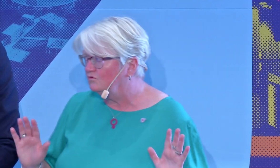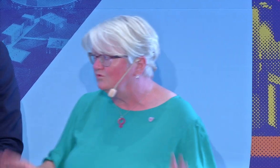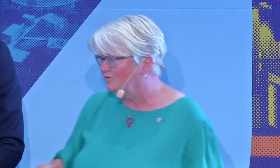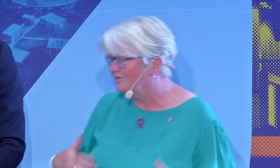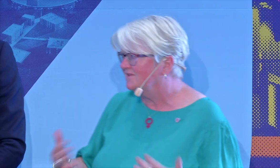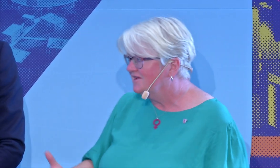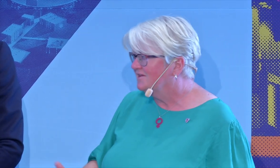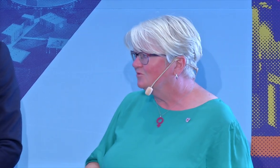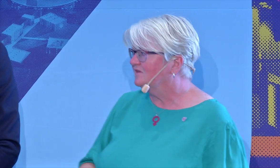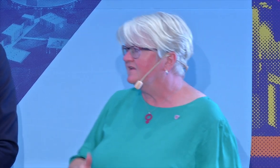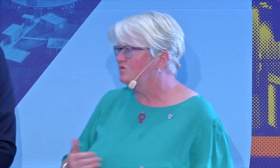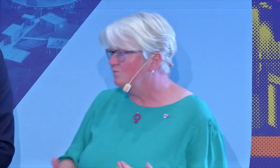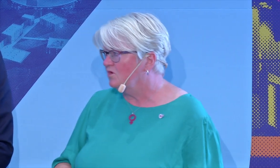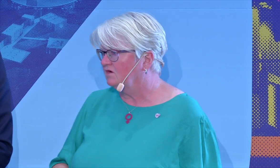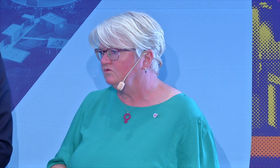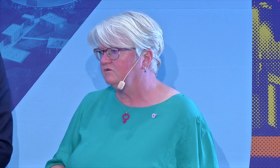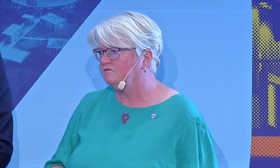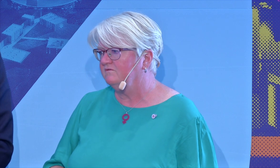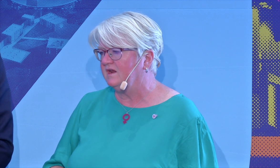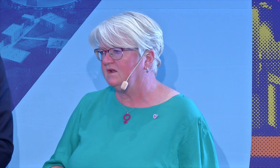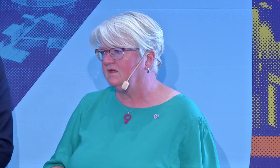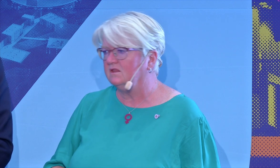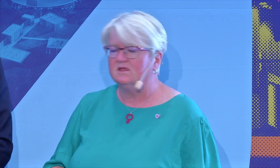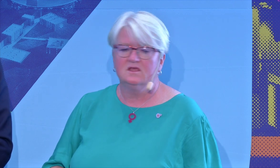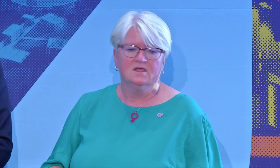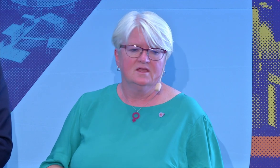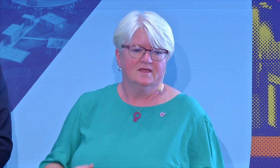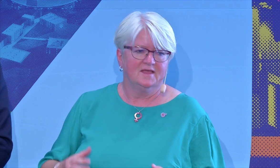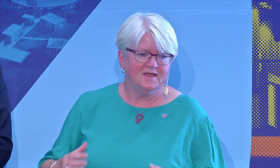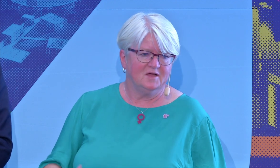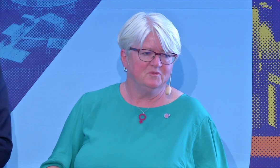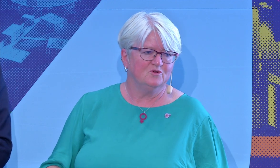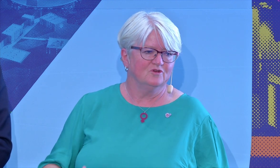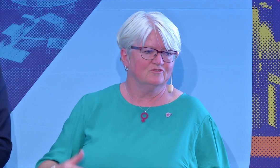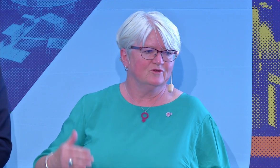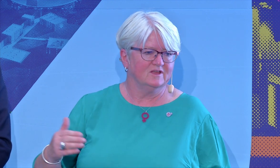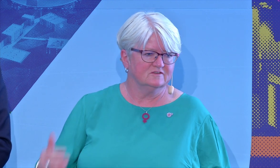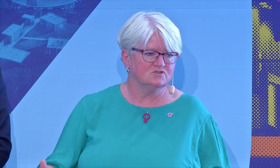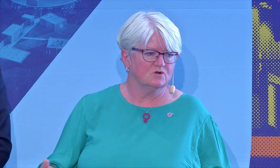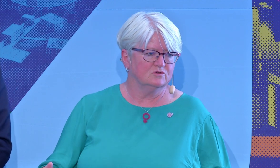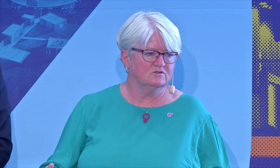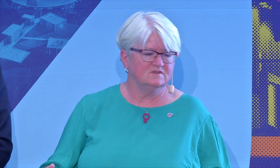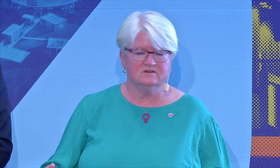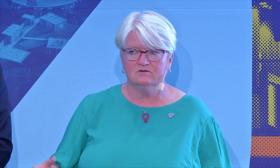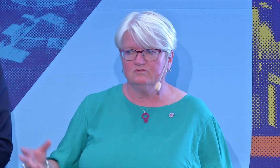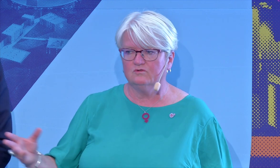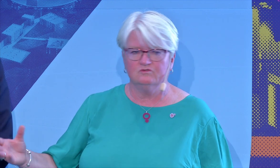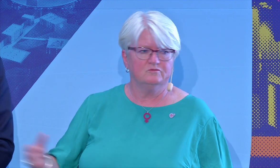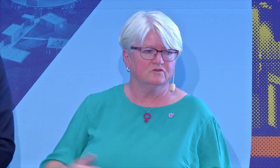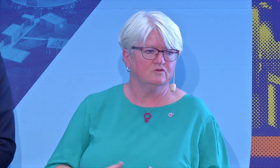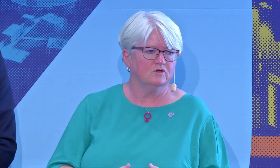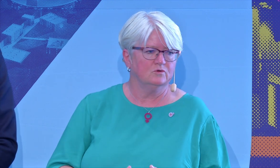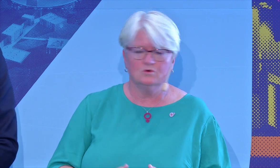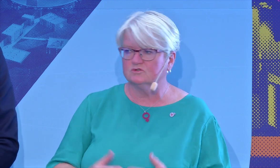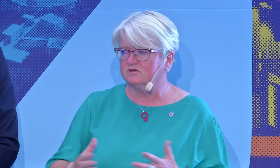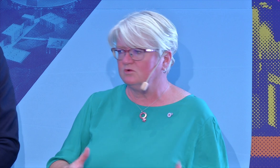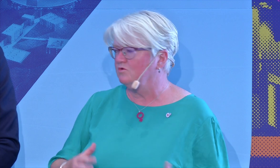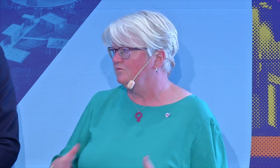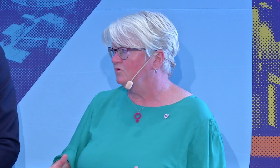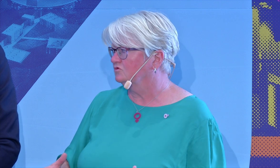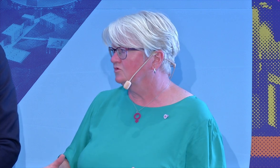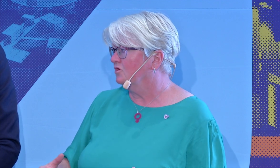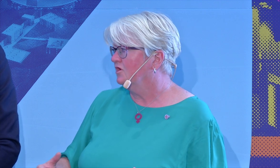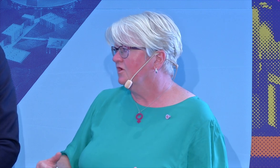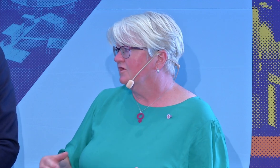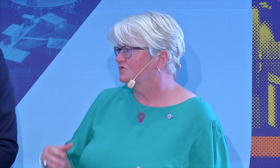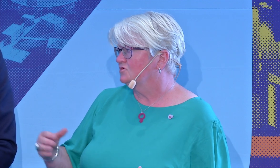det är inte tur, utan det är ju många aktörer som verkligen är ambitiösa och det händer saker under tiden. Och som jag sa nu också, det